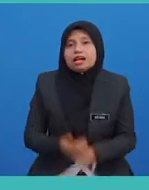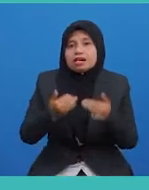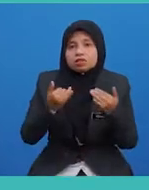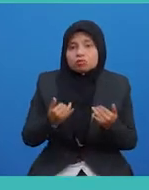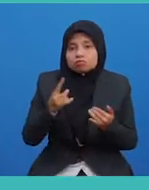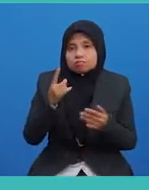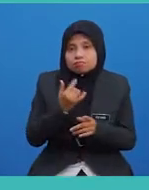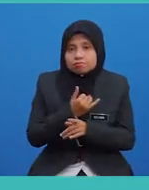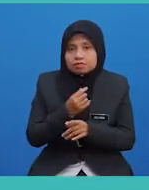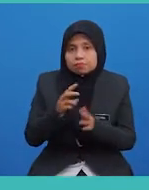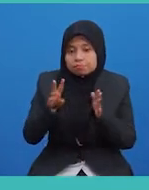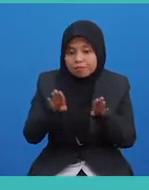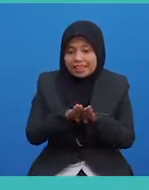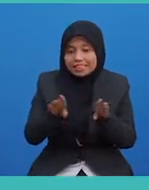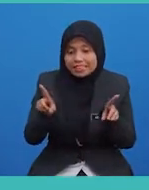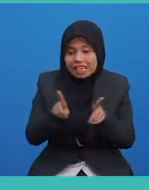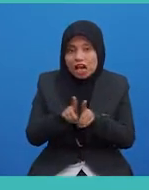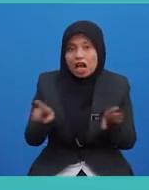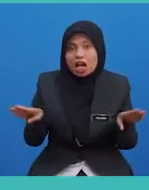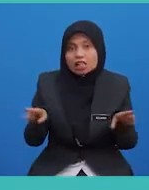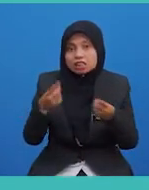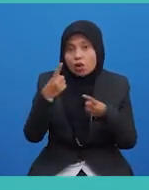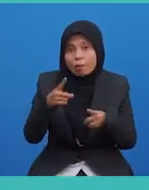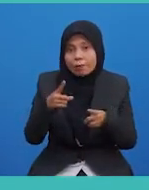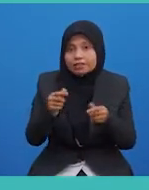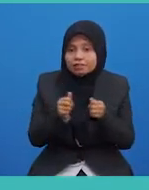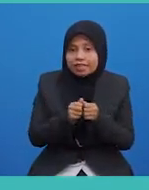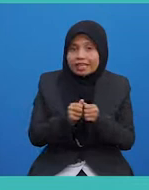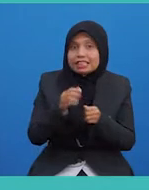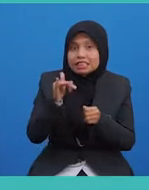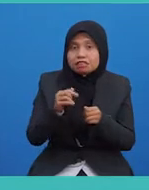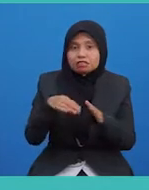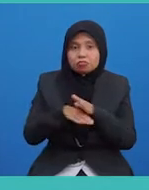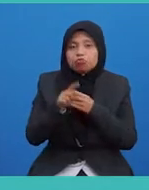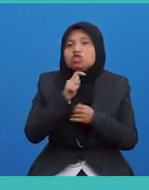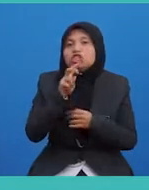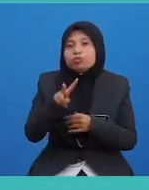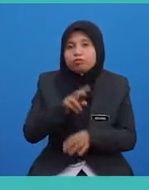Sekali lagi, bandingkan jawapan kamu dengan yang terpapar di skrin.